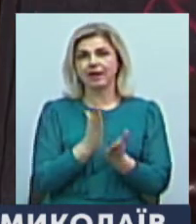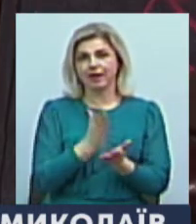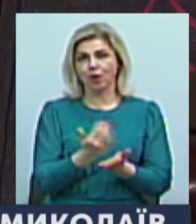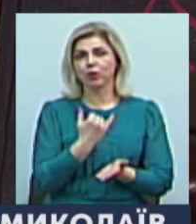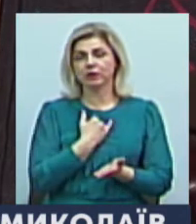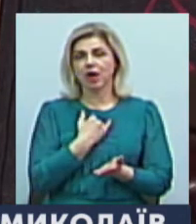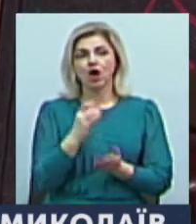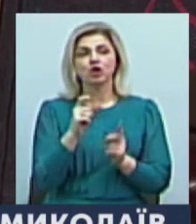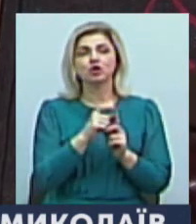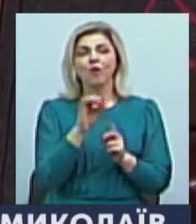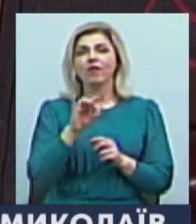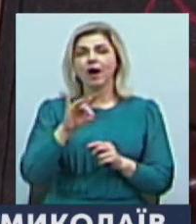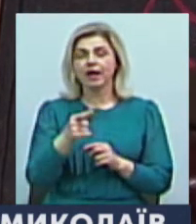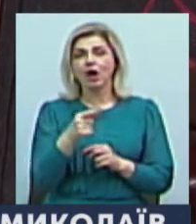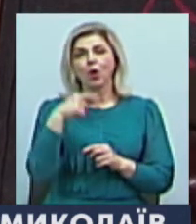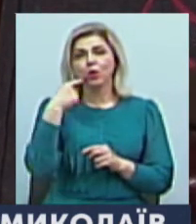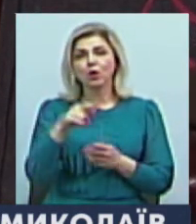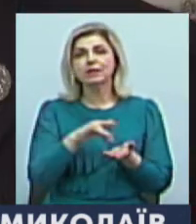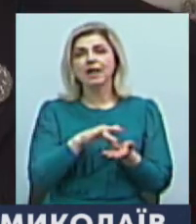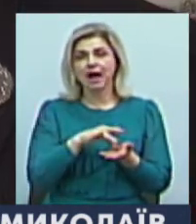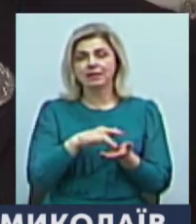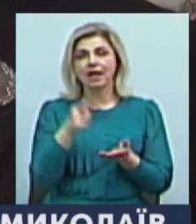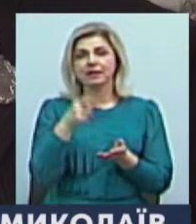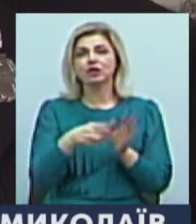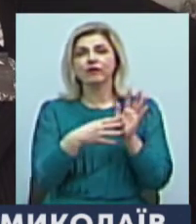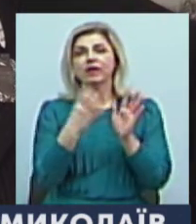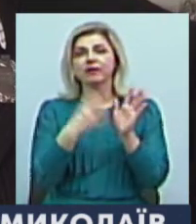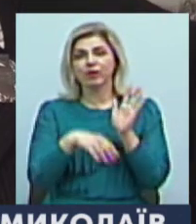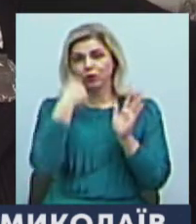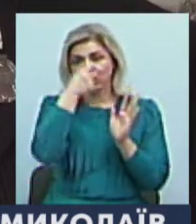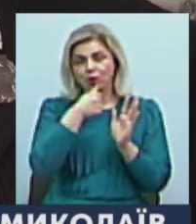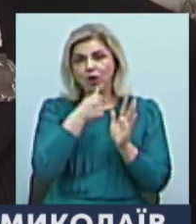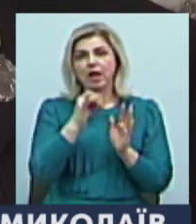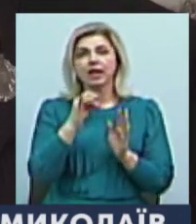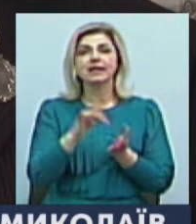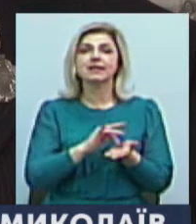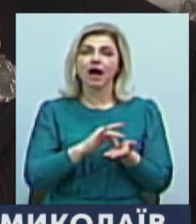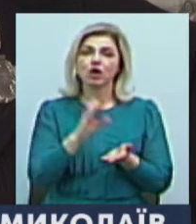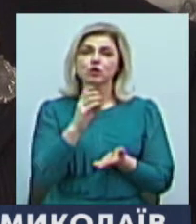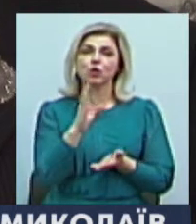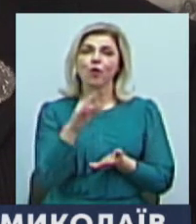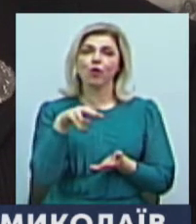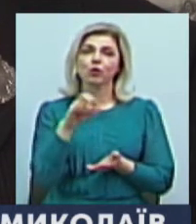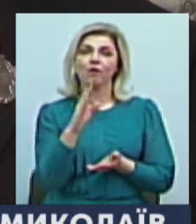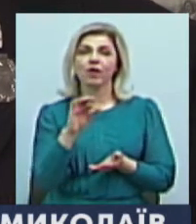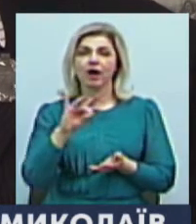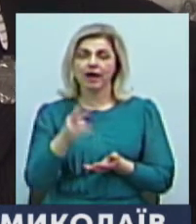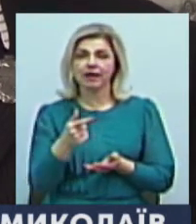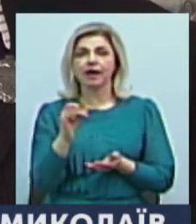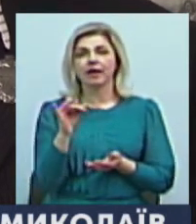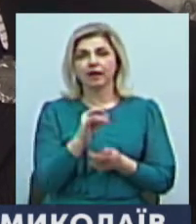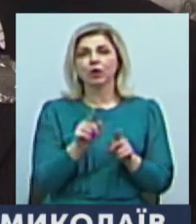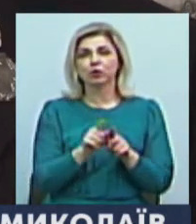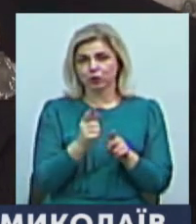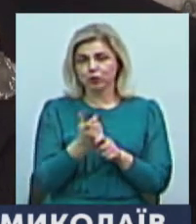словник російсько-циганський 1990 року. Є українсько-циганський словник. Є у нас зразки фольклора циган Колдараї. Це